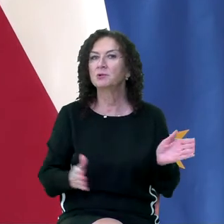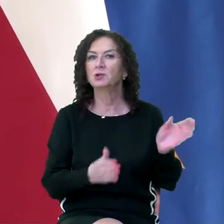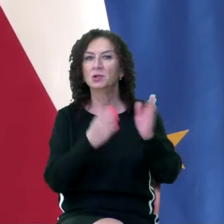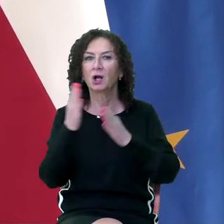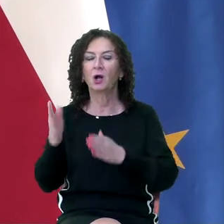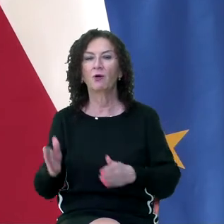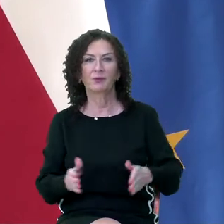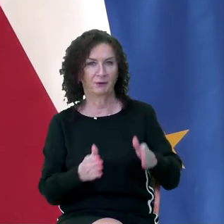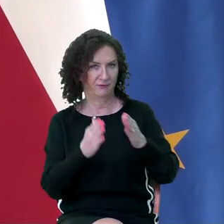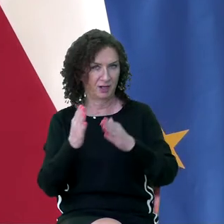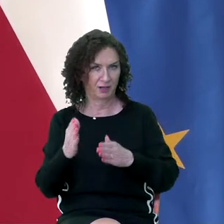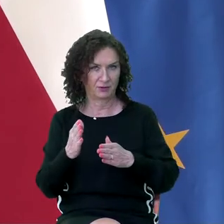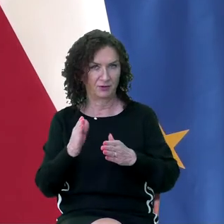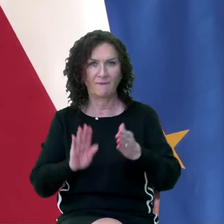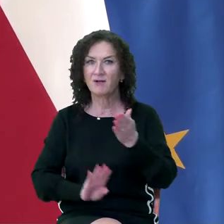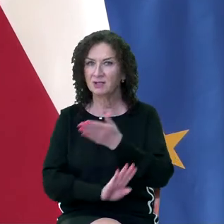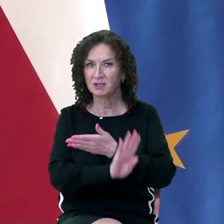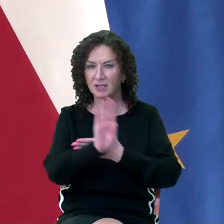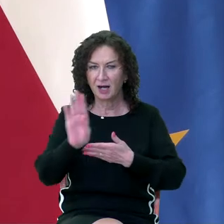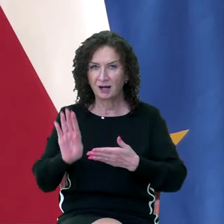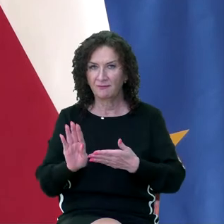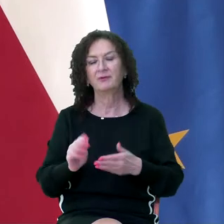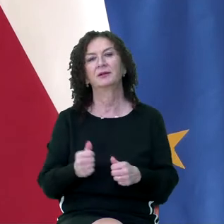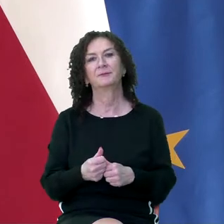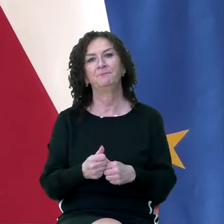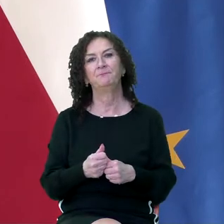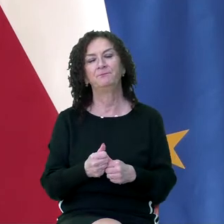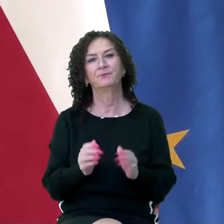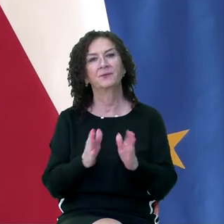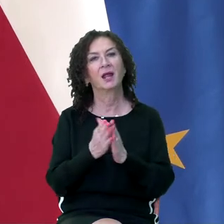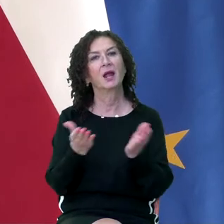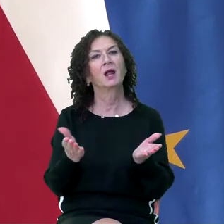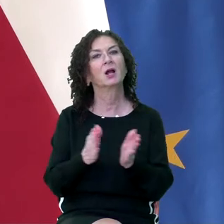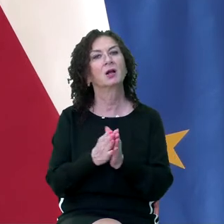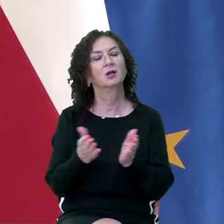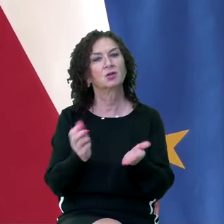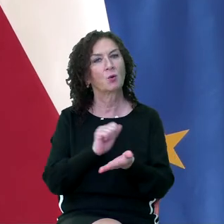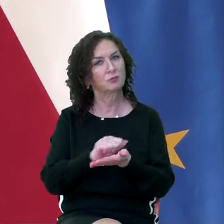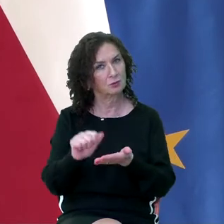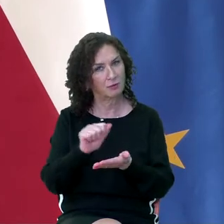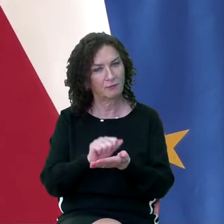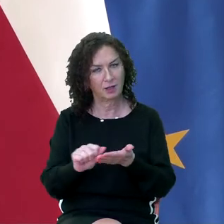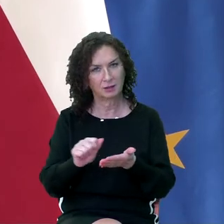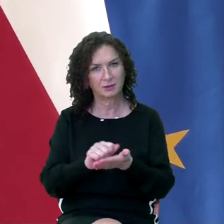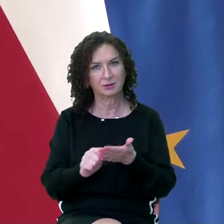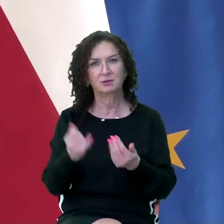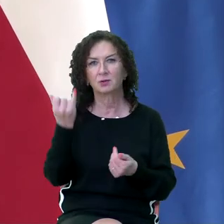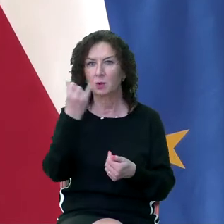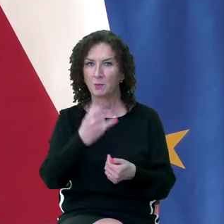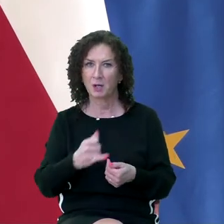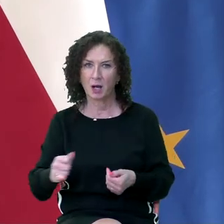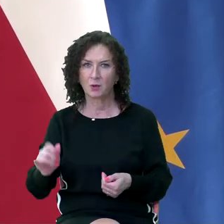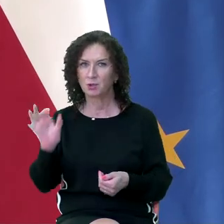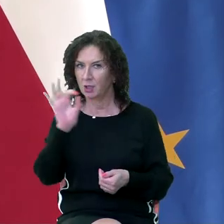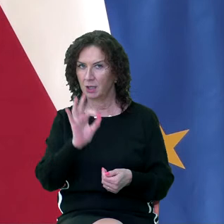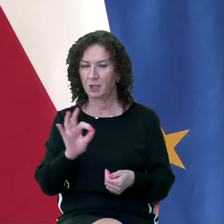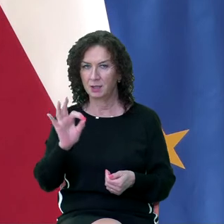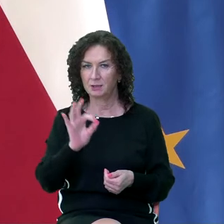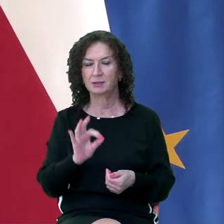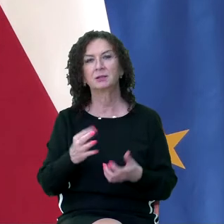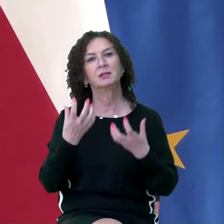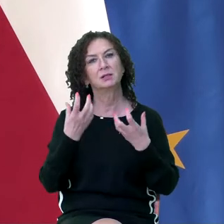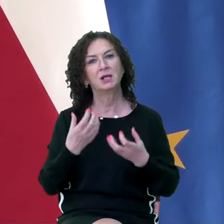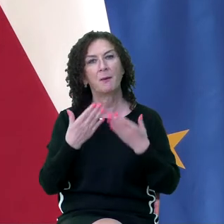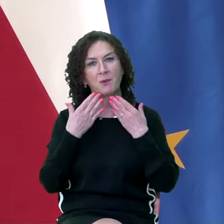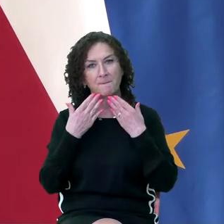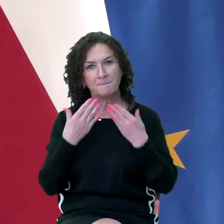publikacji rocznicowej. I tutaj w tym miejscu serdeczne podziękowania, bo dzisiaj dużo jest podziękowań, chciałabym złożyć osobie,